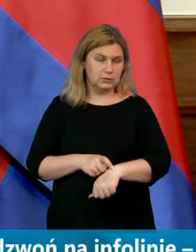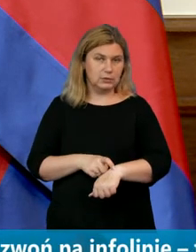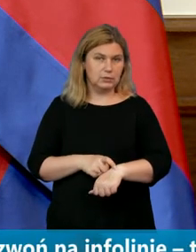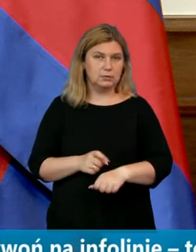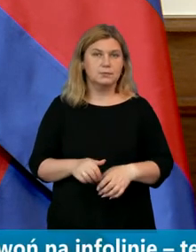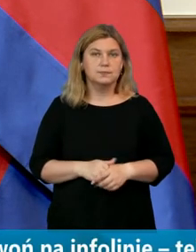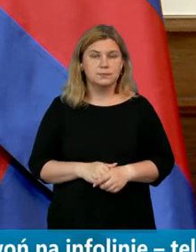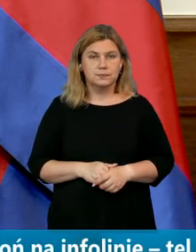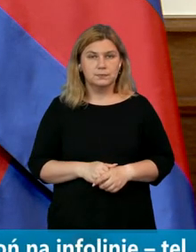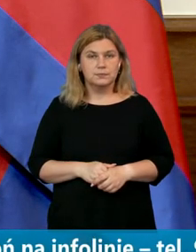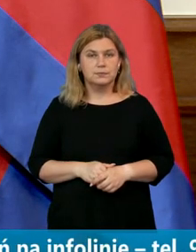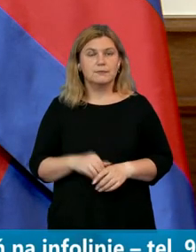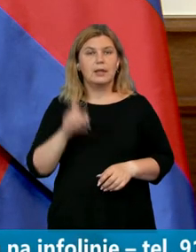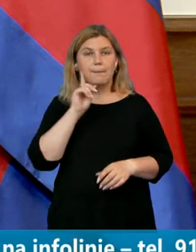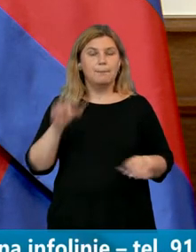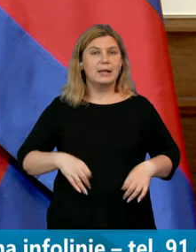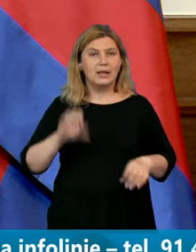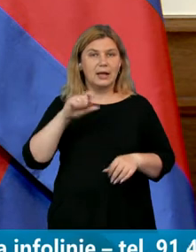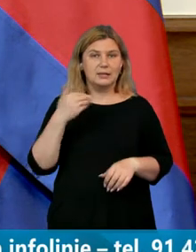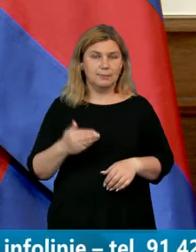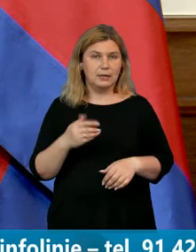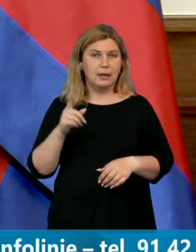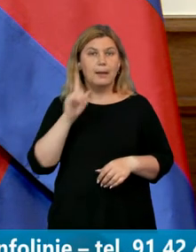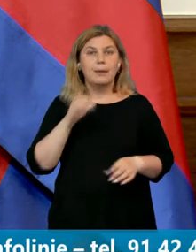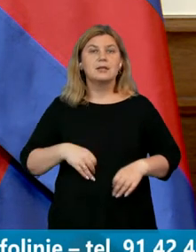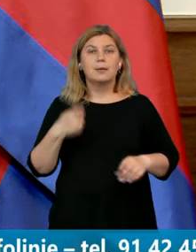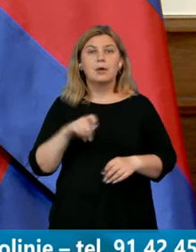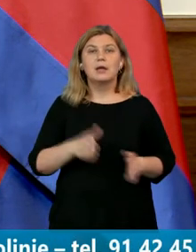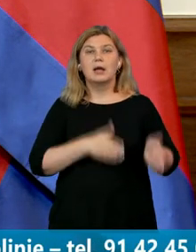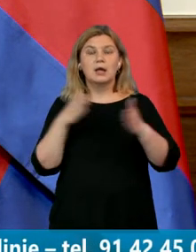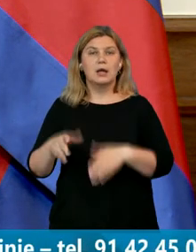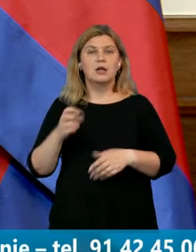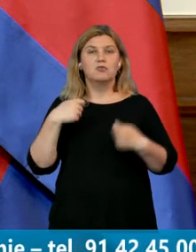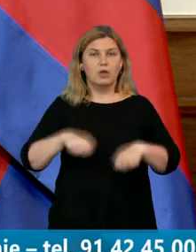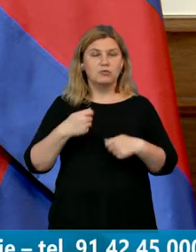rozkładu. Pan Adam pyta, panie prezydencie, co z kolejnym etapem szczecińskiego tramwaju,